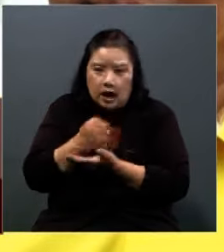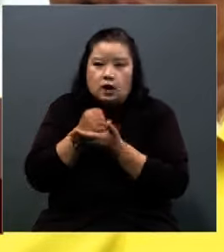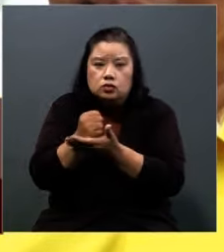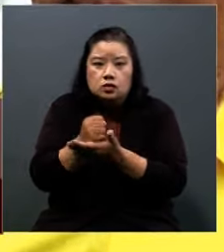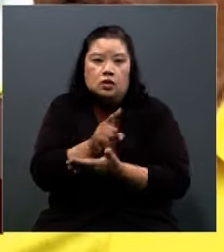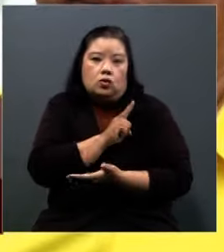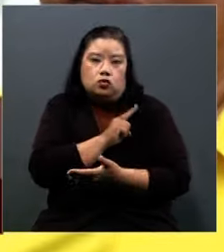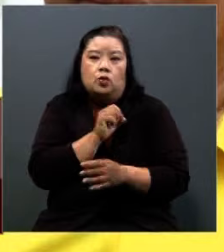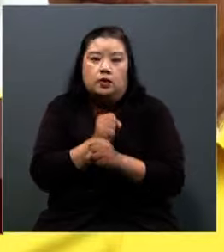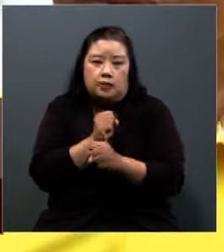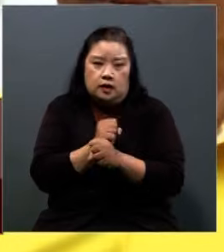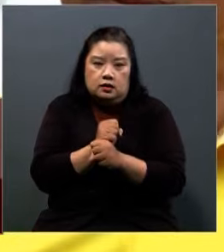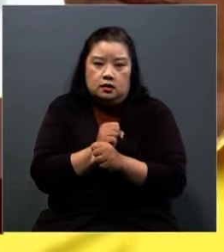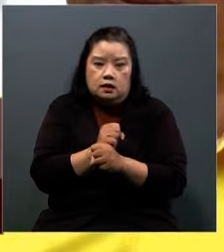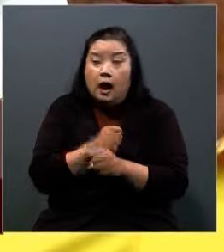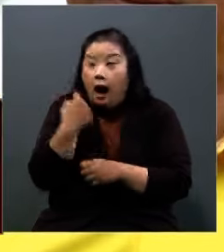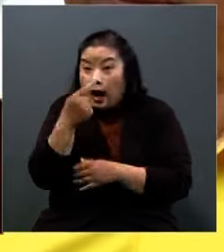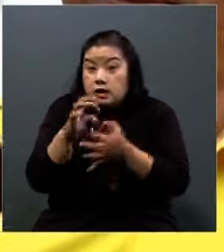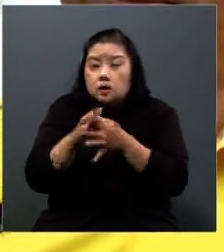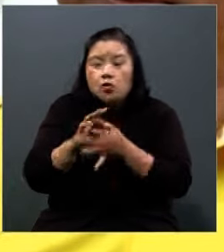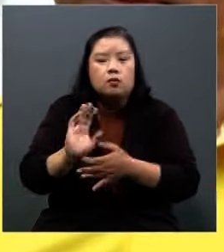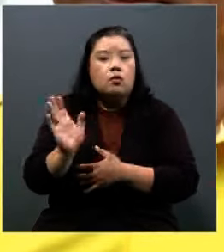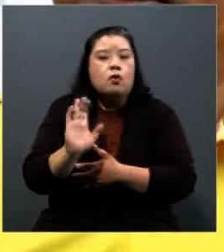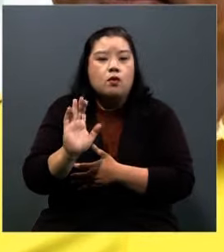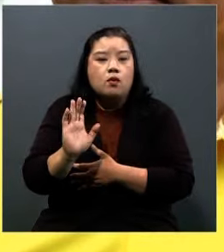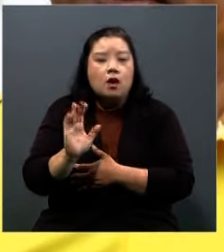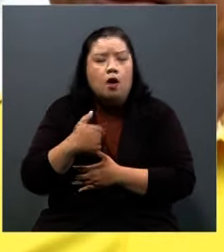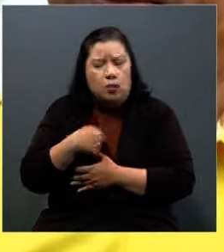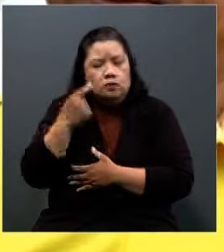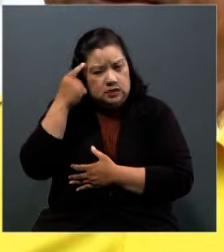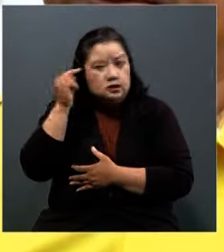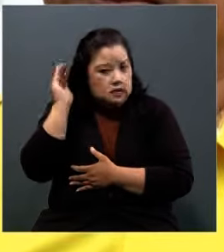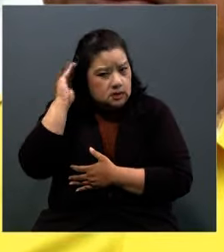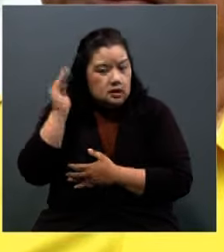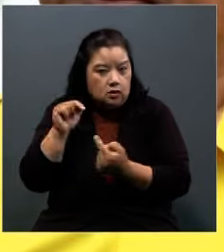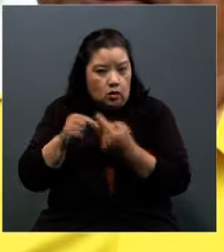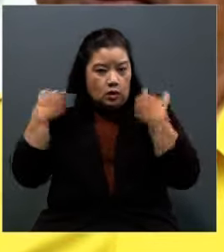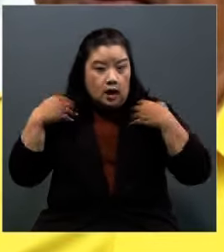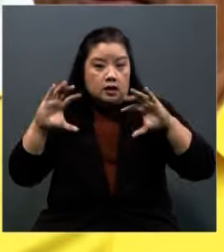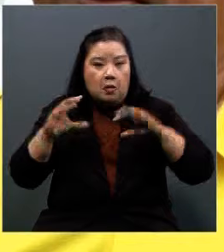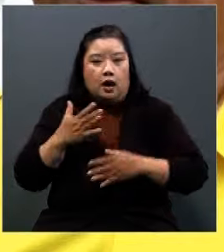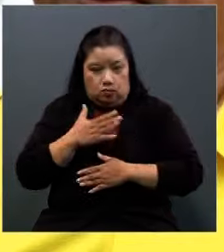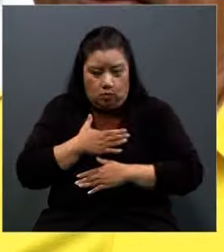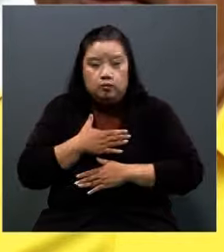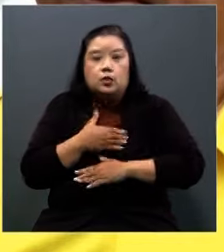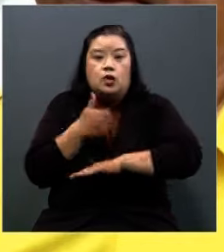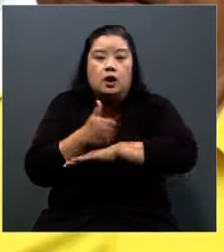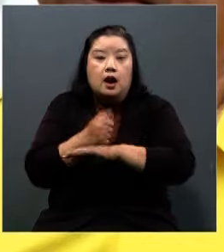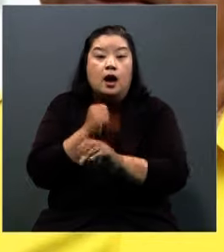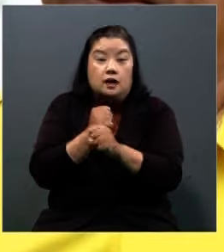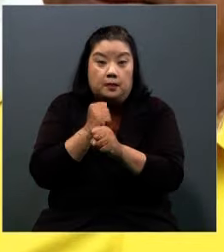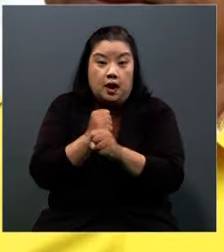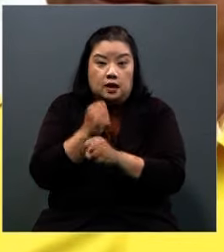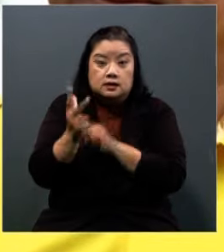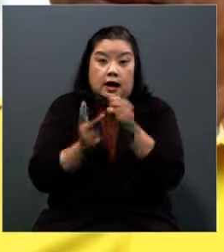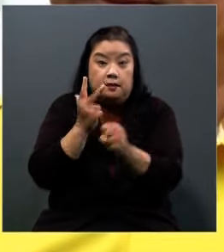ที่ท่านถนัดตรงนี้ไม่ต้องห่วงหรอกครับใครที่ผมเชื่อผมรัฐบาลของผมเนี่ยจากนี้ต่อไป